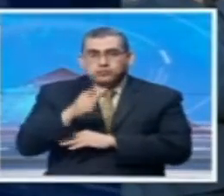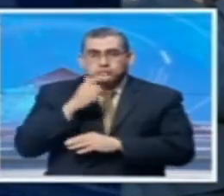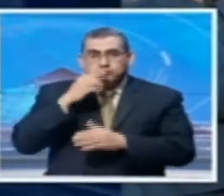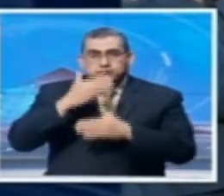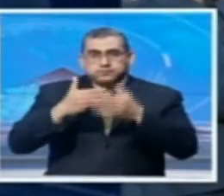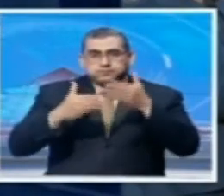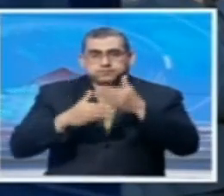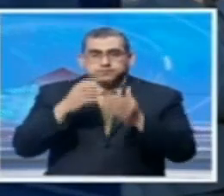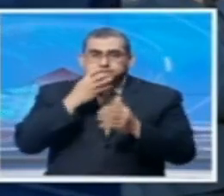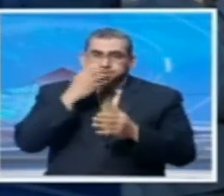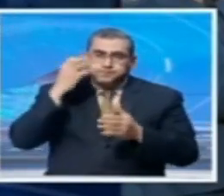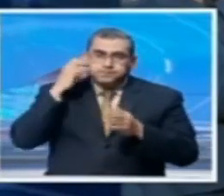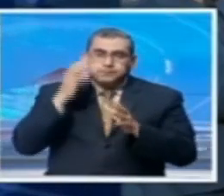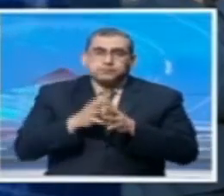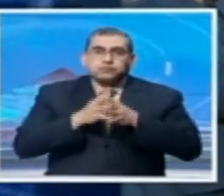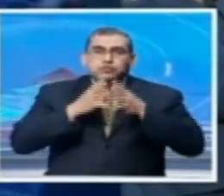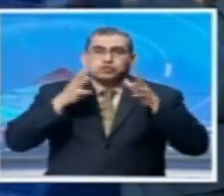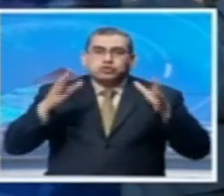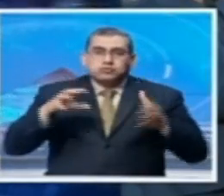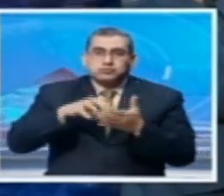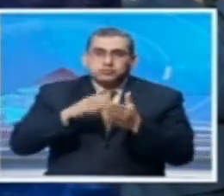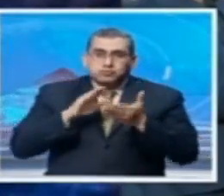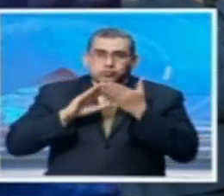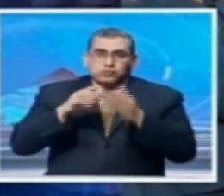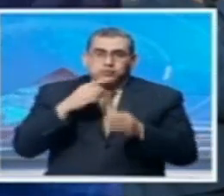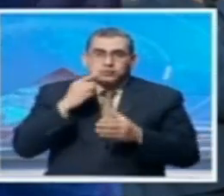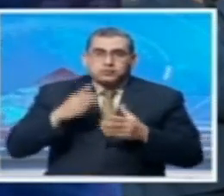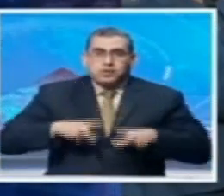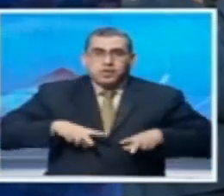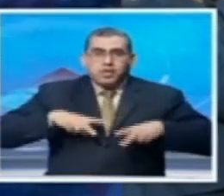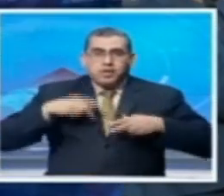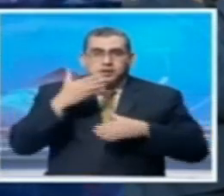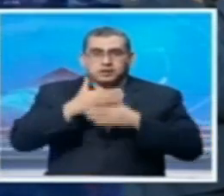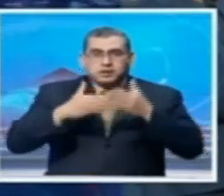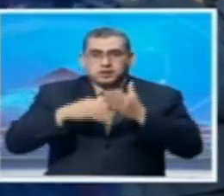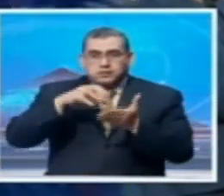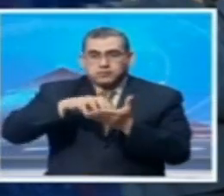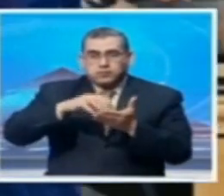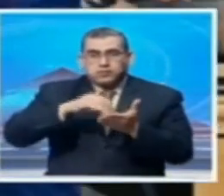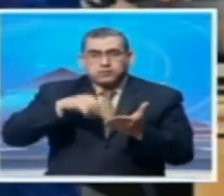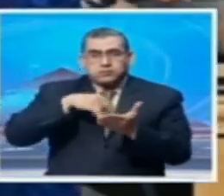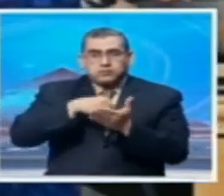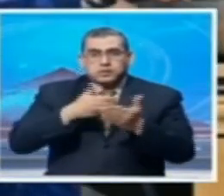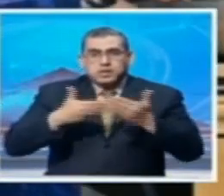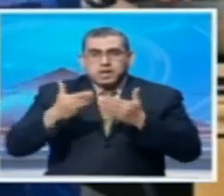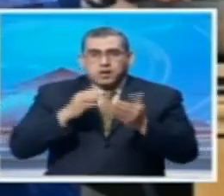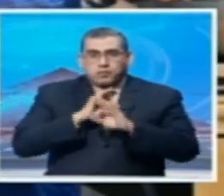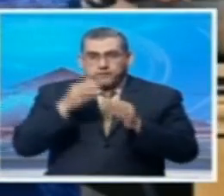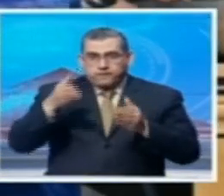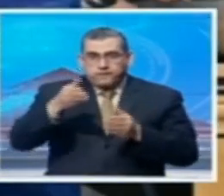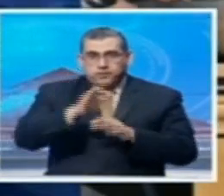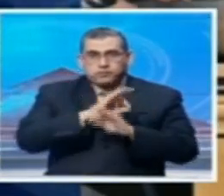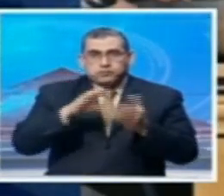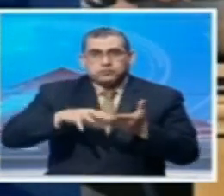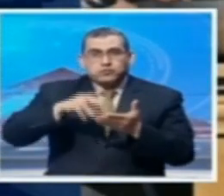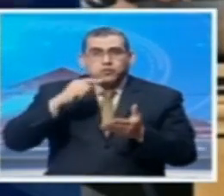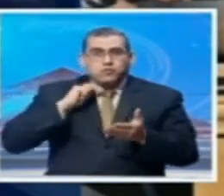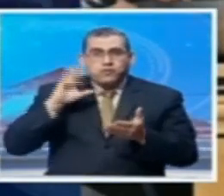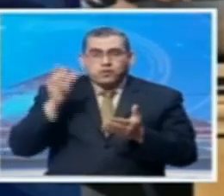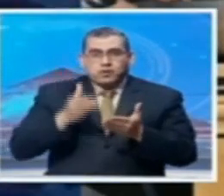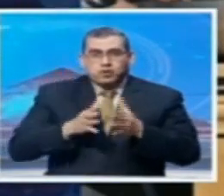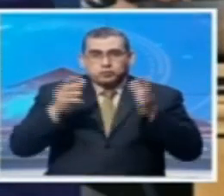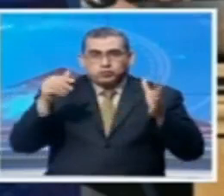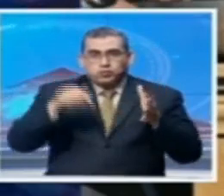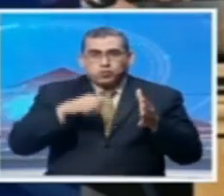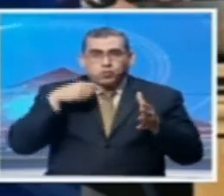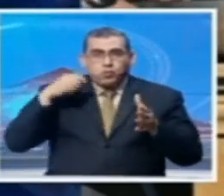يعد واحدا من أكبر مشروعات التنموية الخدمية الترفيهية السكنية الإدارية على مستوى الجمهورية.